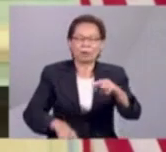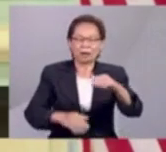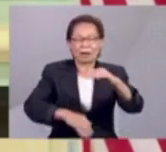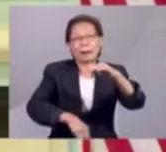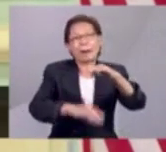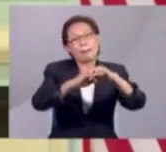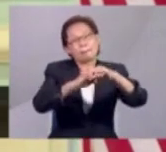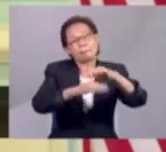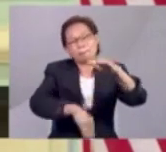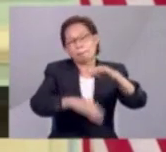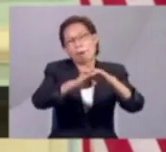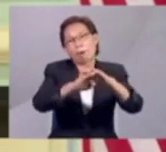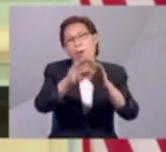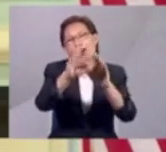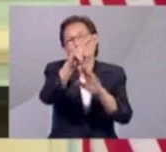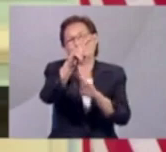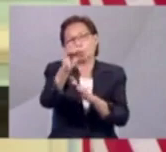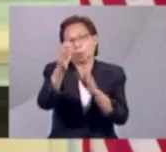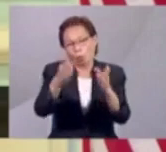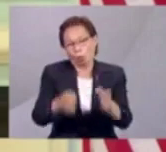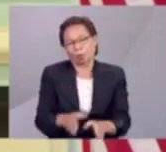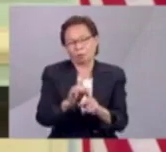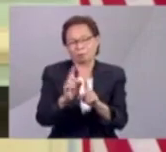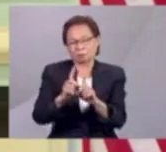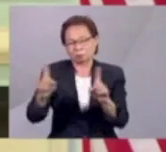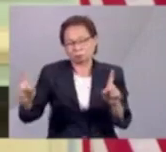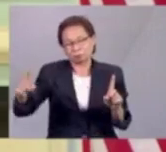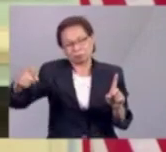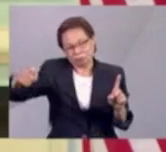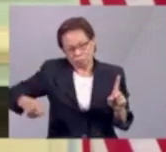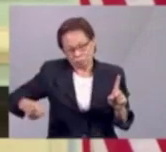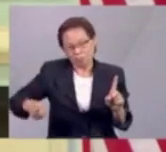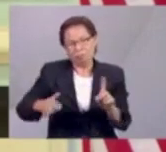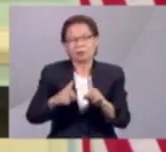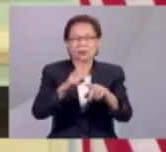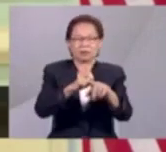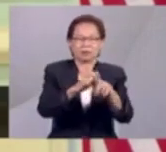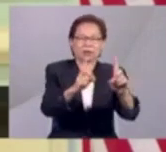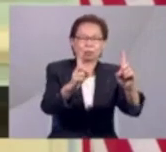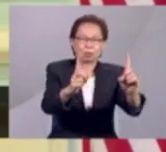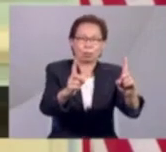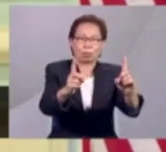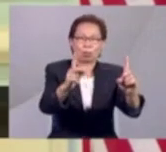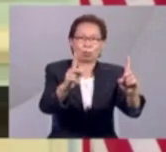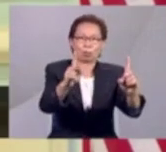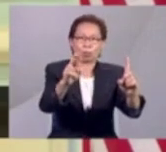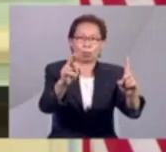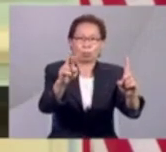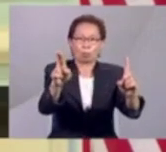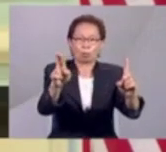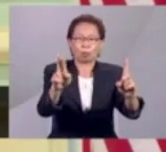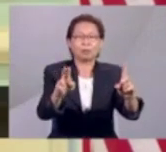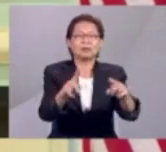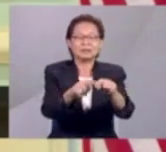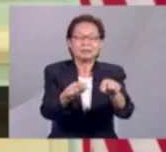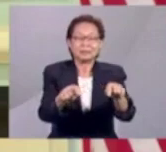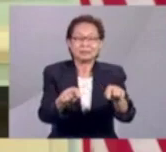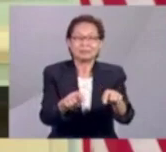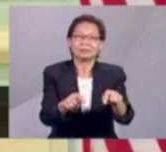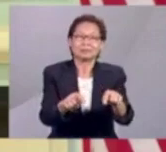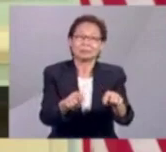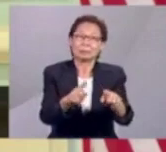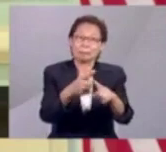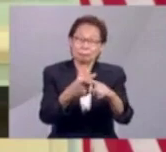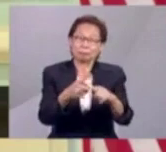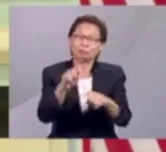orang. Dan penjarakan sosial dilakukan juga di kubur-kubur, ya, di tanah perkuburan.